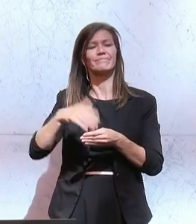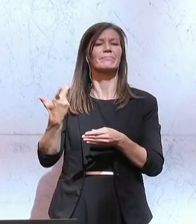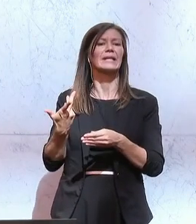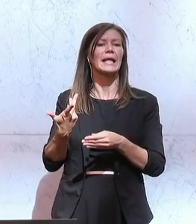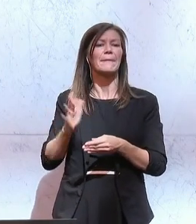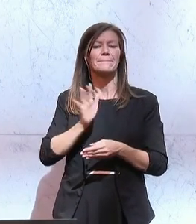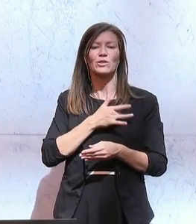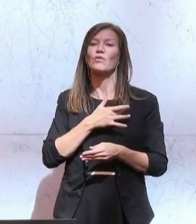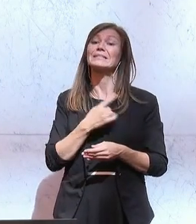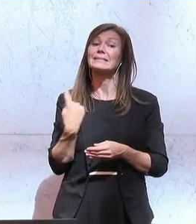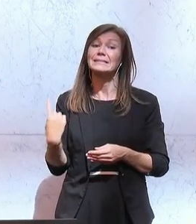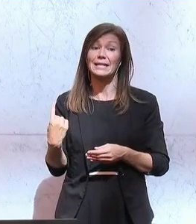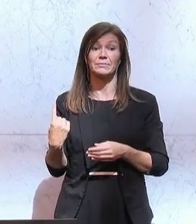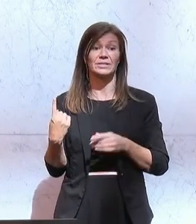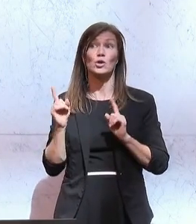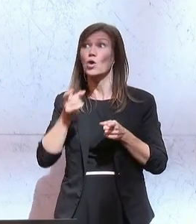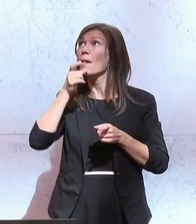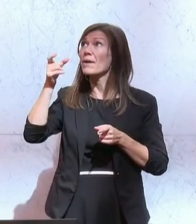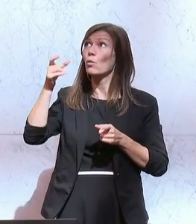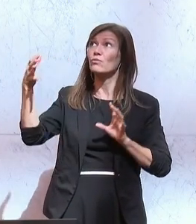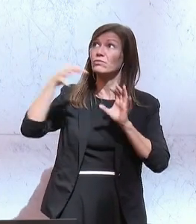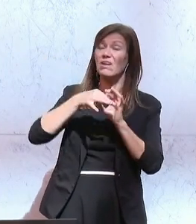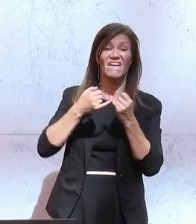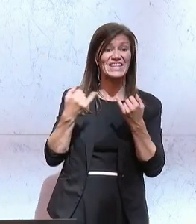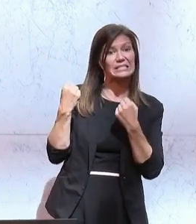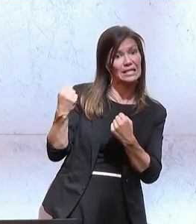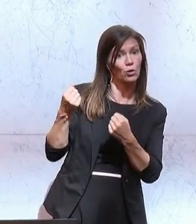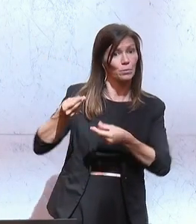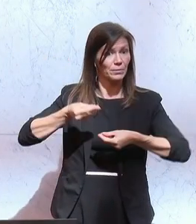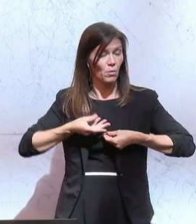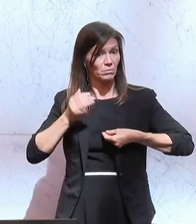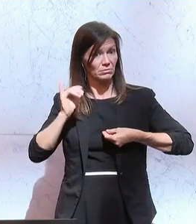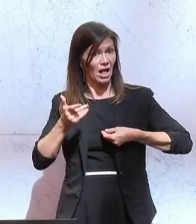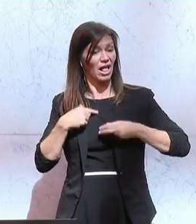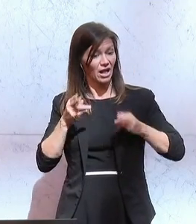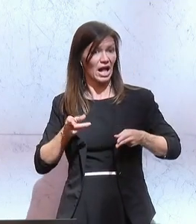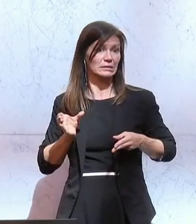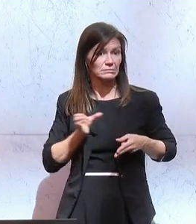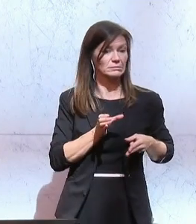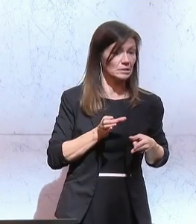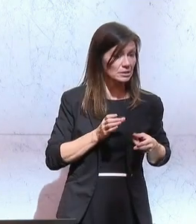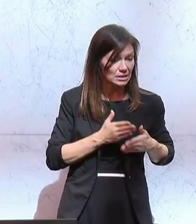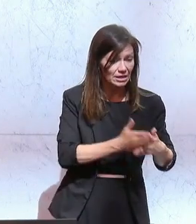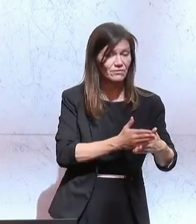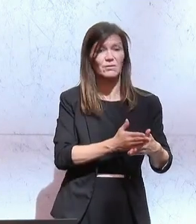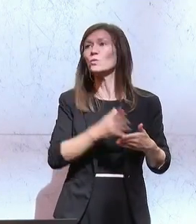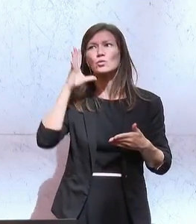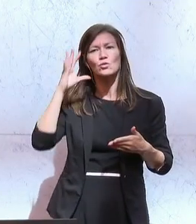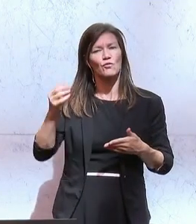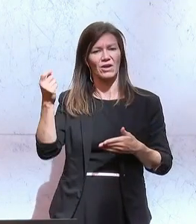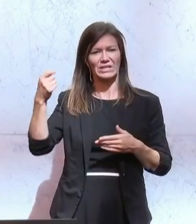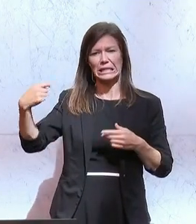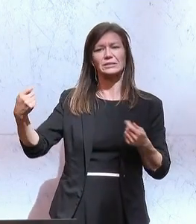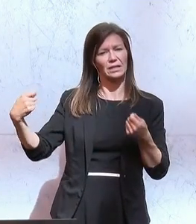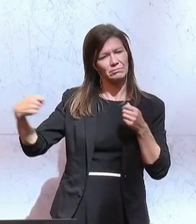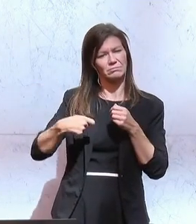Betroffene beim Katastropheneinsatz im Beruf absichern und rasch und unbürokratisch finanzielle Soforthilfe leisten. Entschließungsantrag,